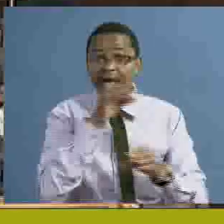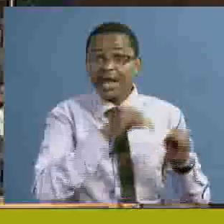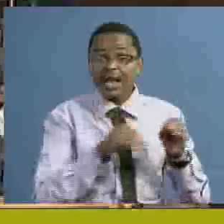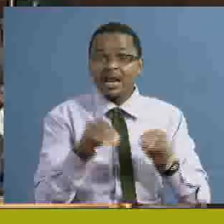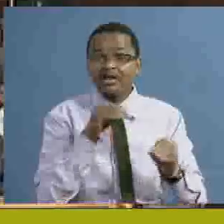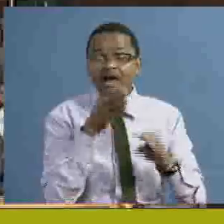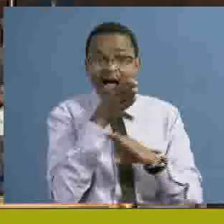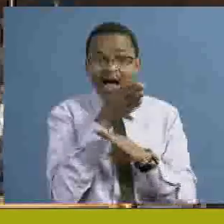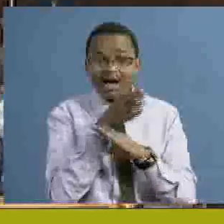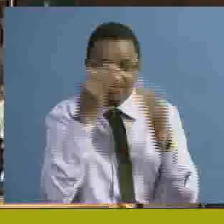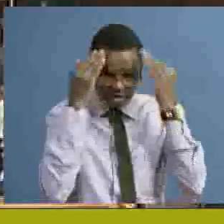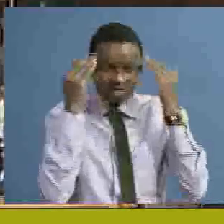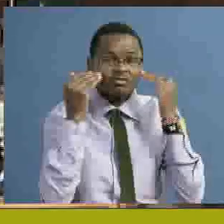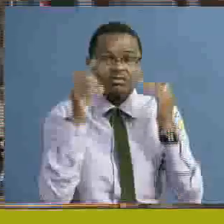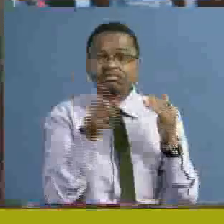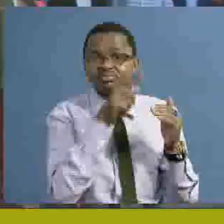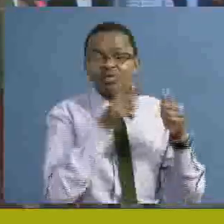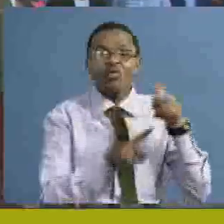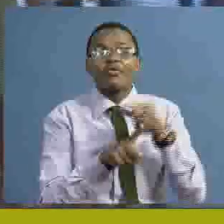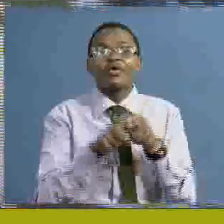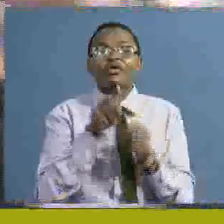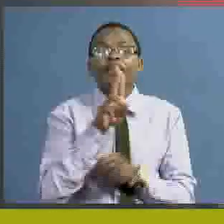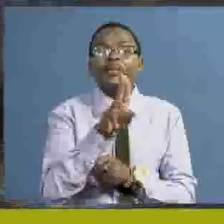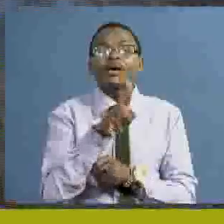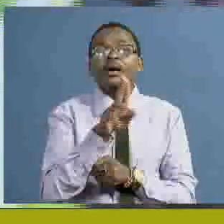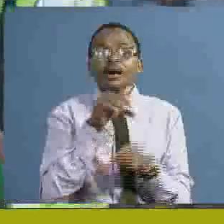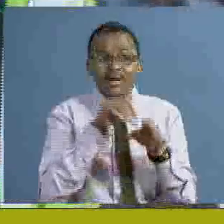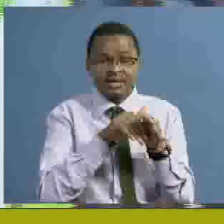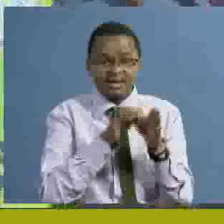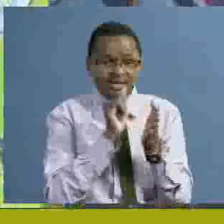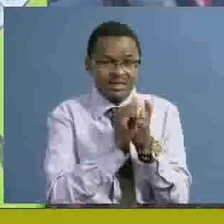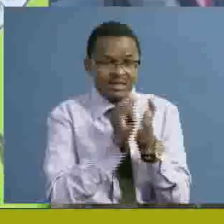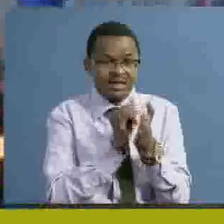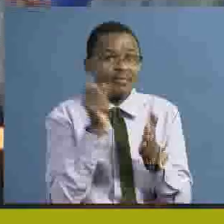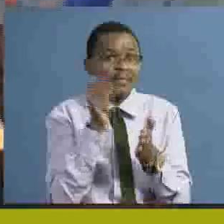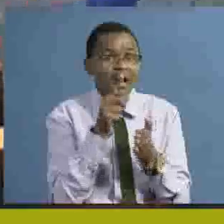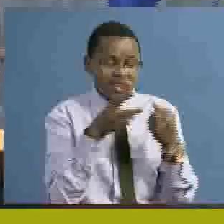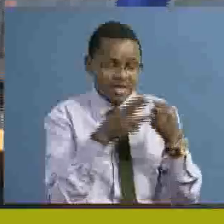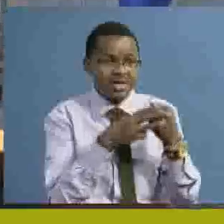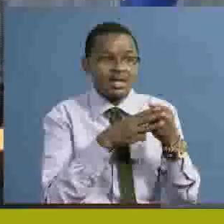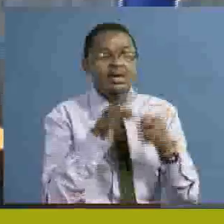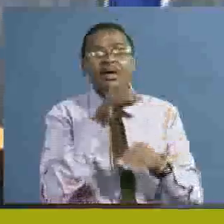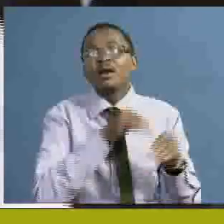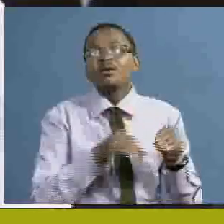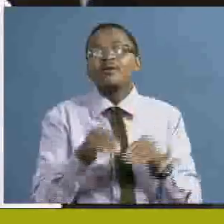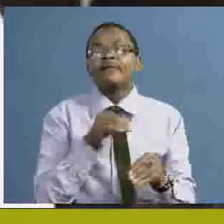urais baada ya mahakama kufutilia mbali ushindi wa Rais Kenyatta katika uchaguzi wa Agosti 8.